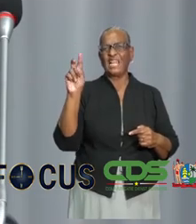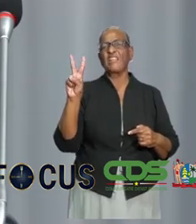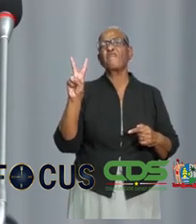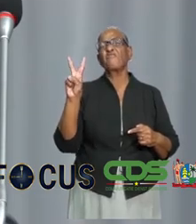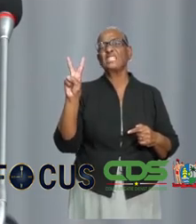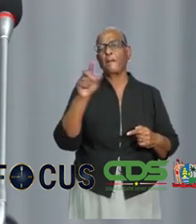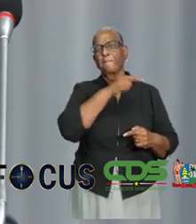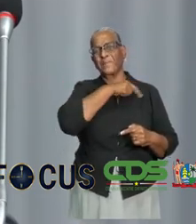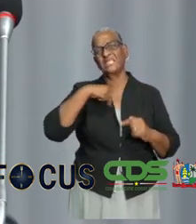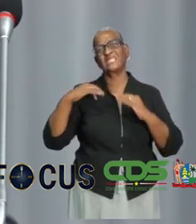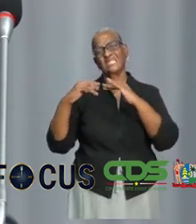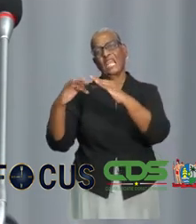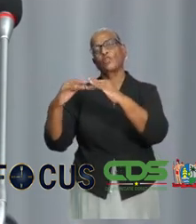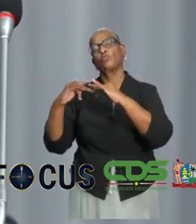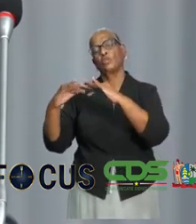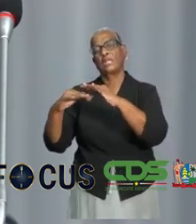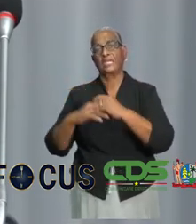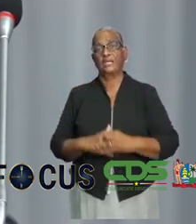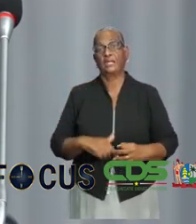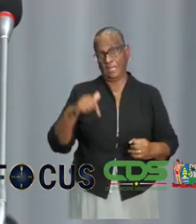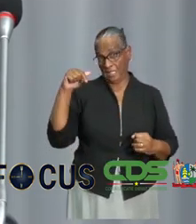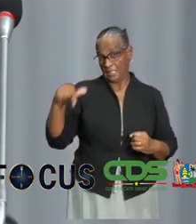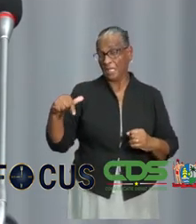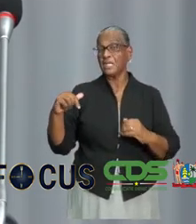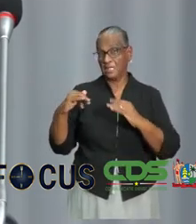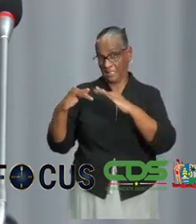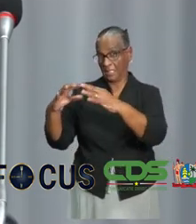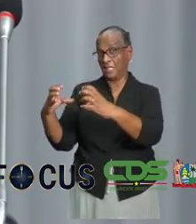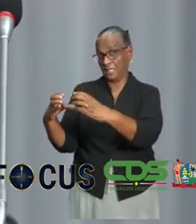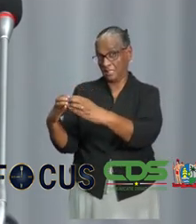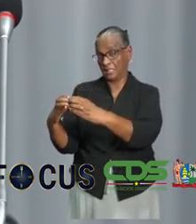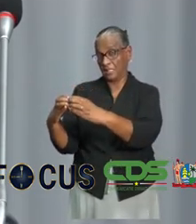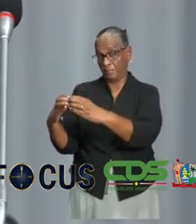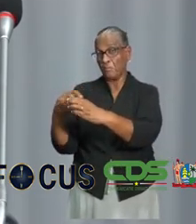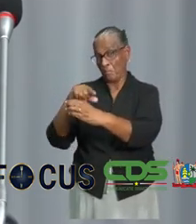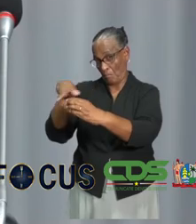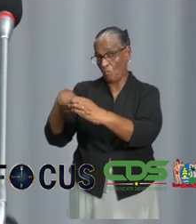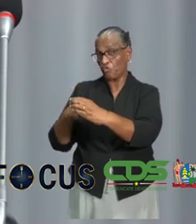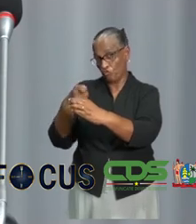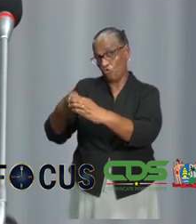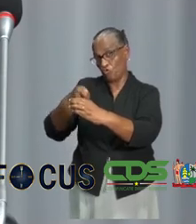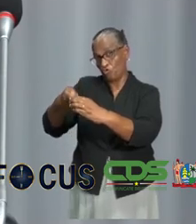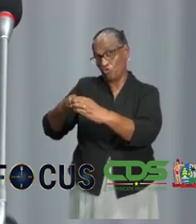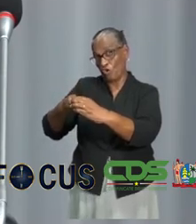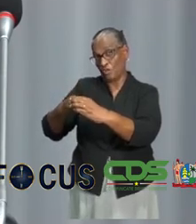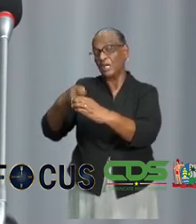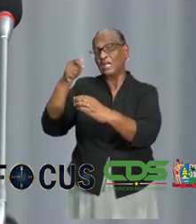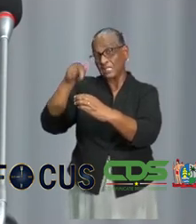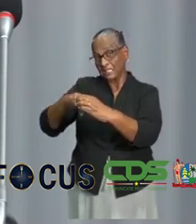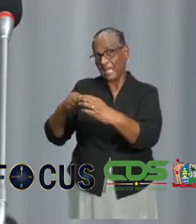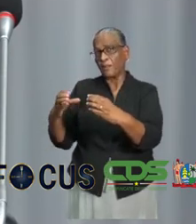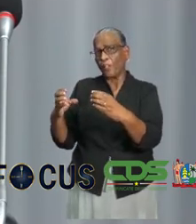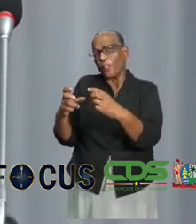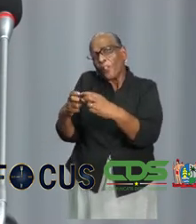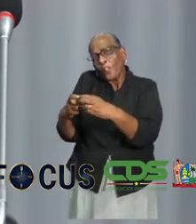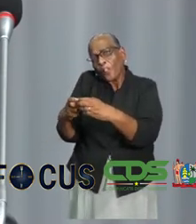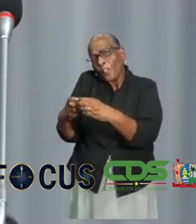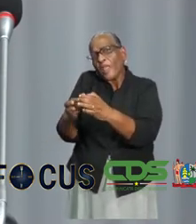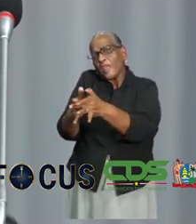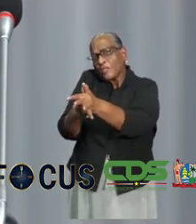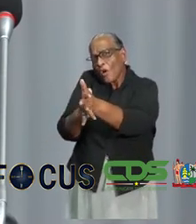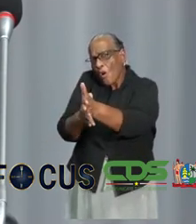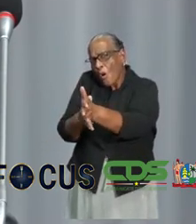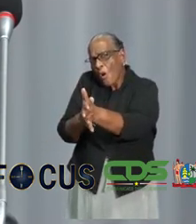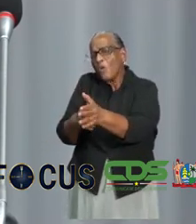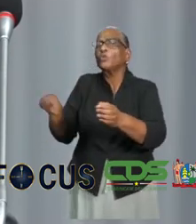vicepresident. Deze ordeningcommissie moet ervoor zorg dragen dat kleinschalige grootsector ook